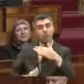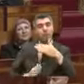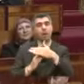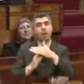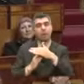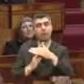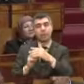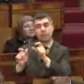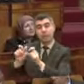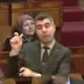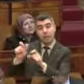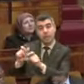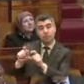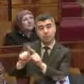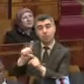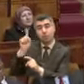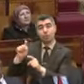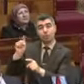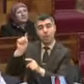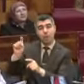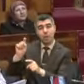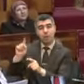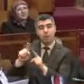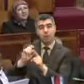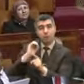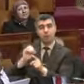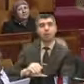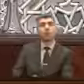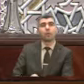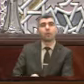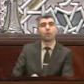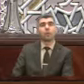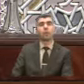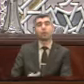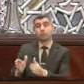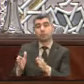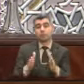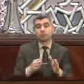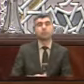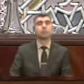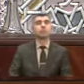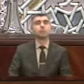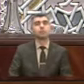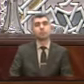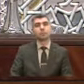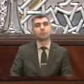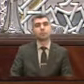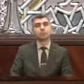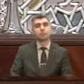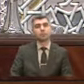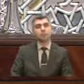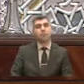ساكنة متشر بوجميل بجماعة العلين عملت مريق نياق؟ وشكرا. شكرا، كلمة لكم السيد الوزير، تفضلوا مشكورين.